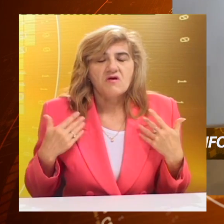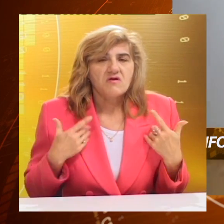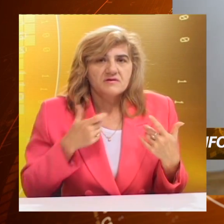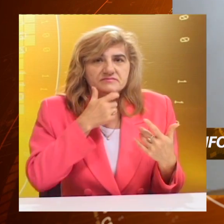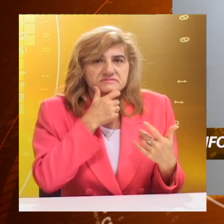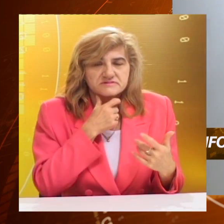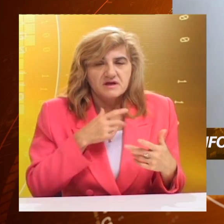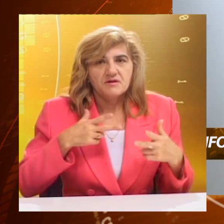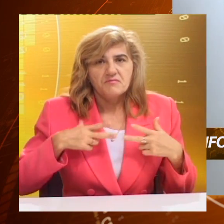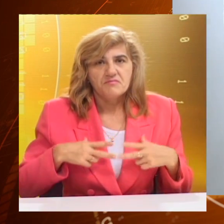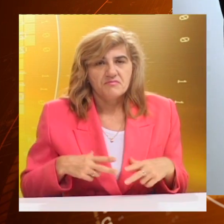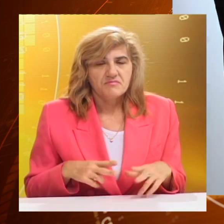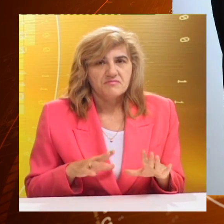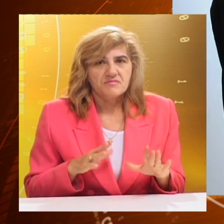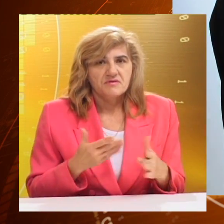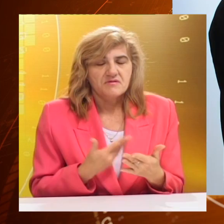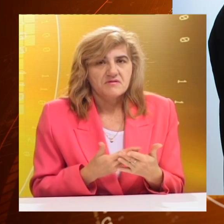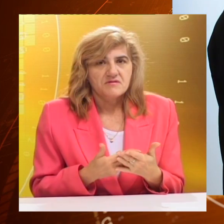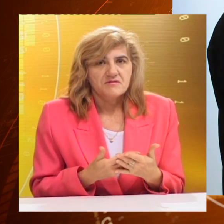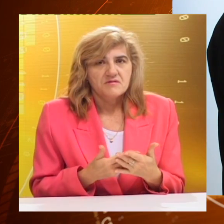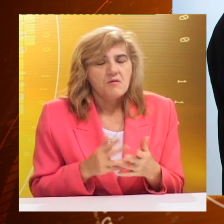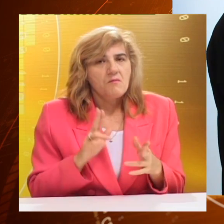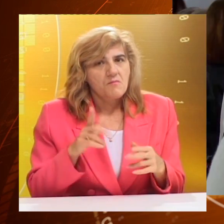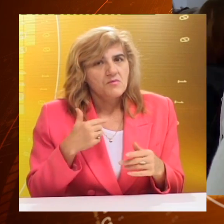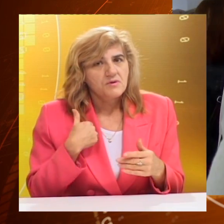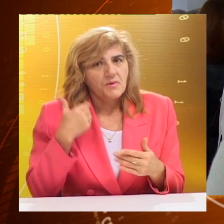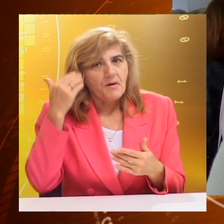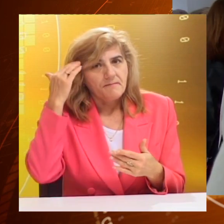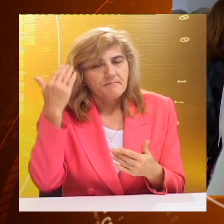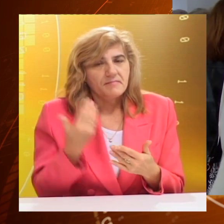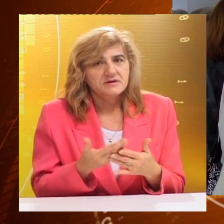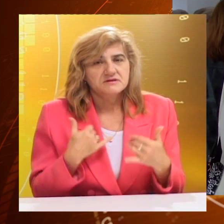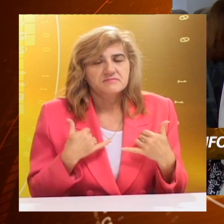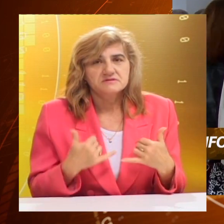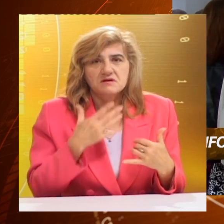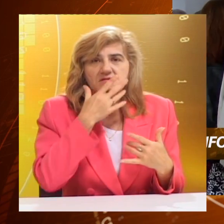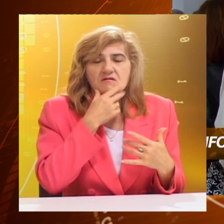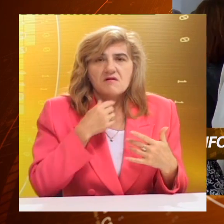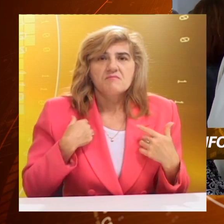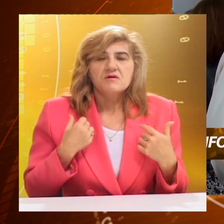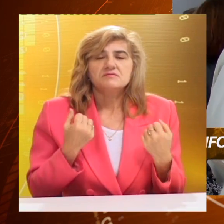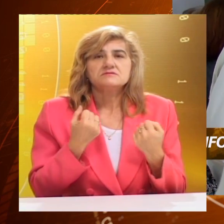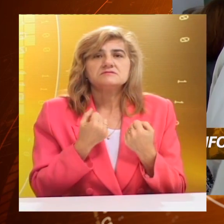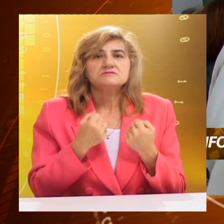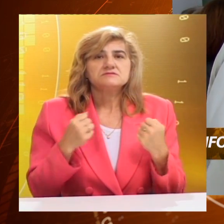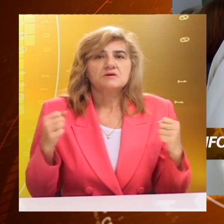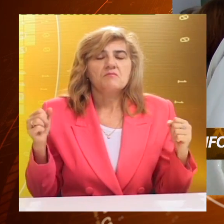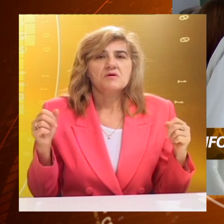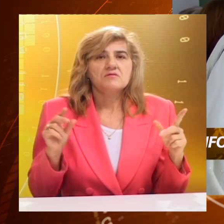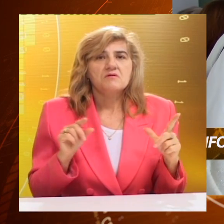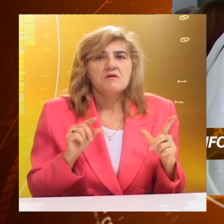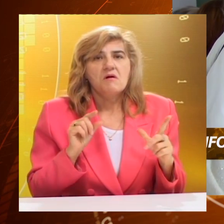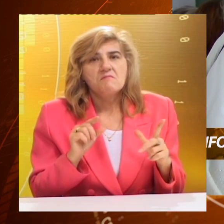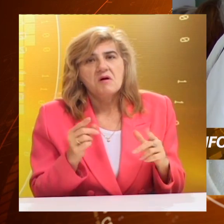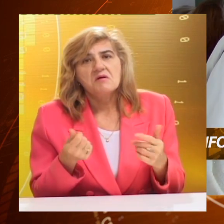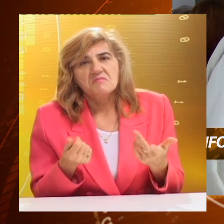period u životu je lep i donese nešto sasvim neočekivano. Moram priznati da se sada lepše osjećam.